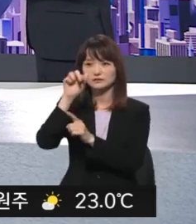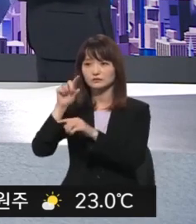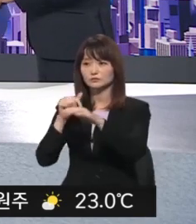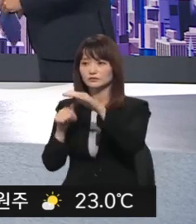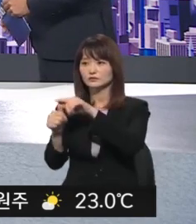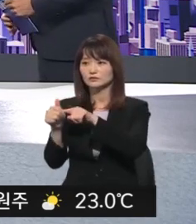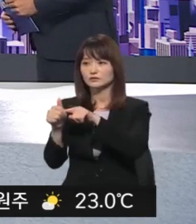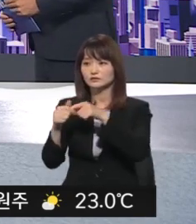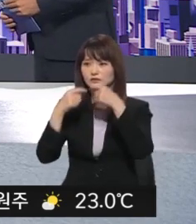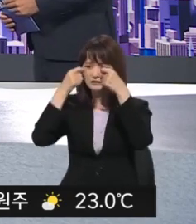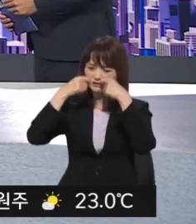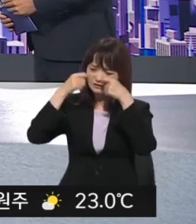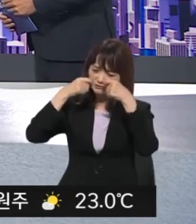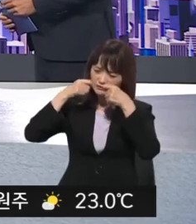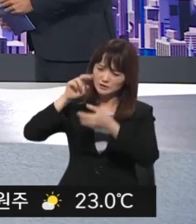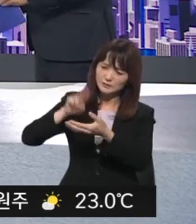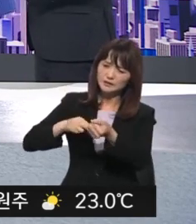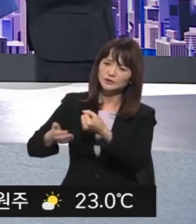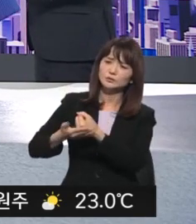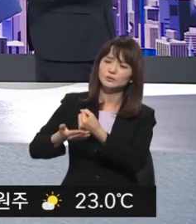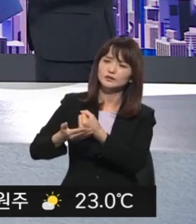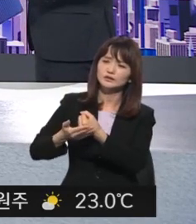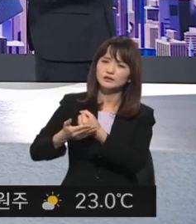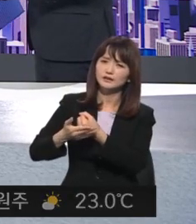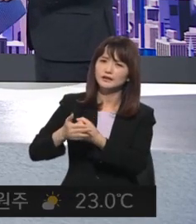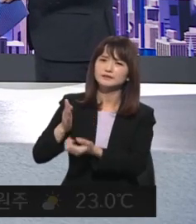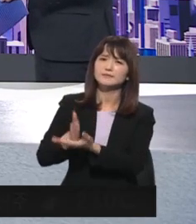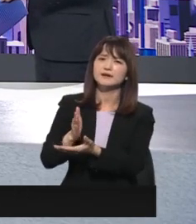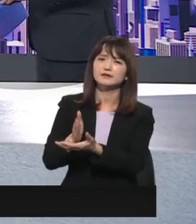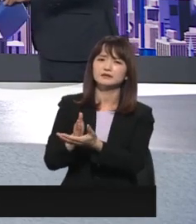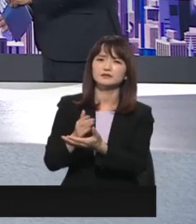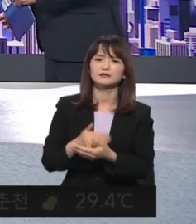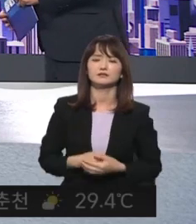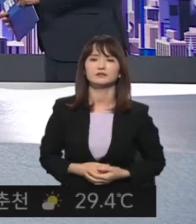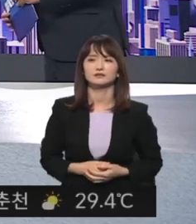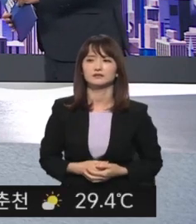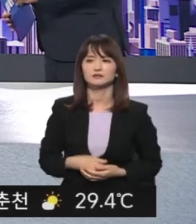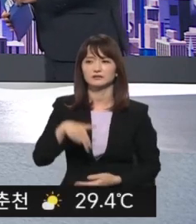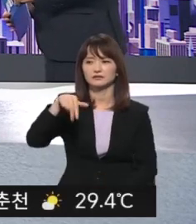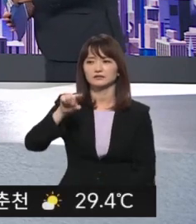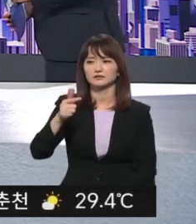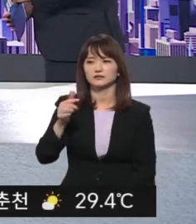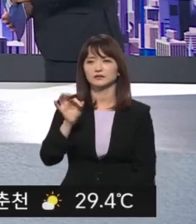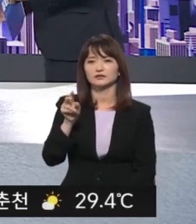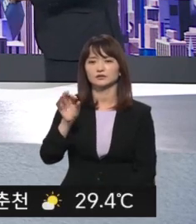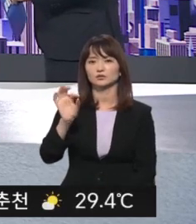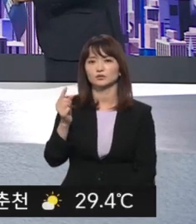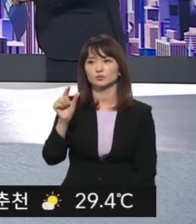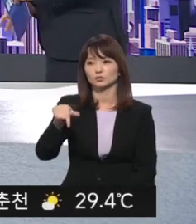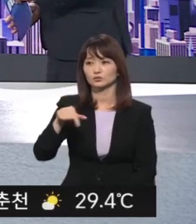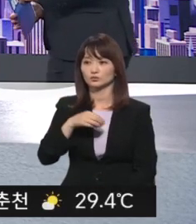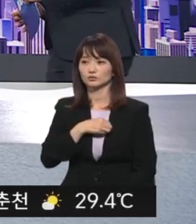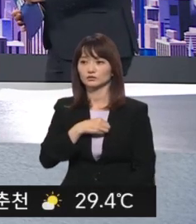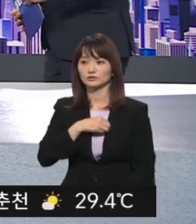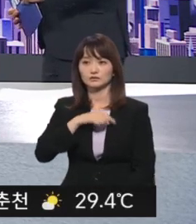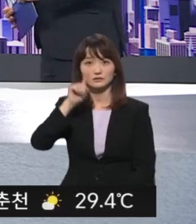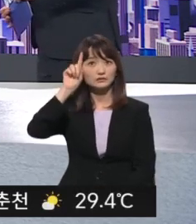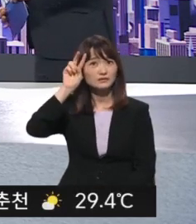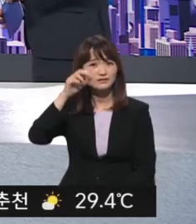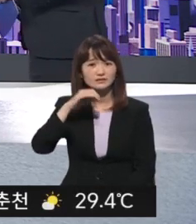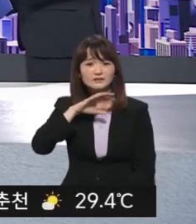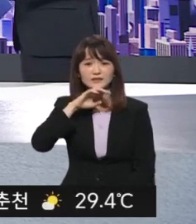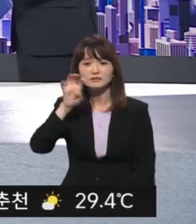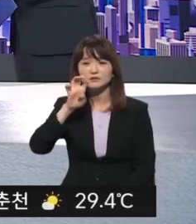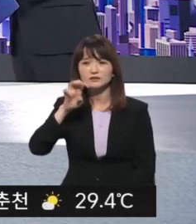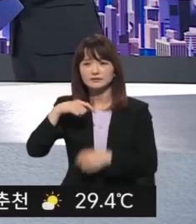대표에게 다 눈물 파리 하고 있다 그만해라 라고 날 속에 비판 했구요 또 다른 뭐 전여옥 전 의원 같은 경우에도 아니 내일 모레 마음인데 질질